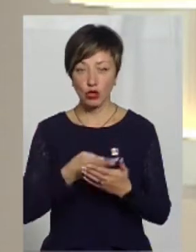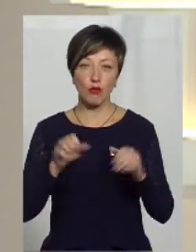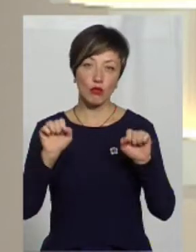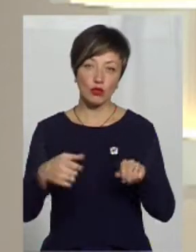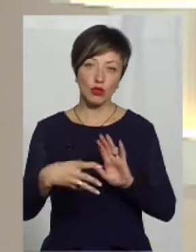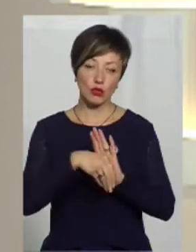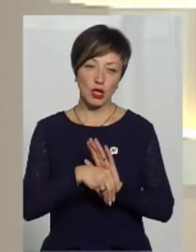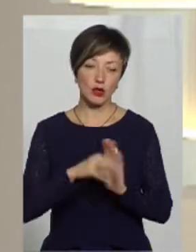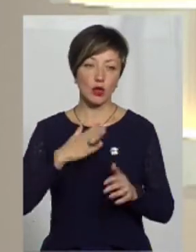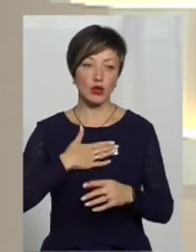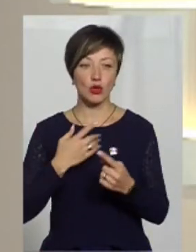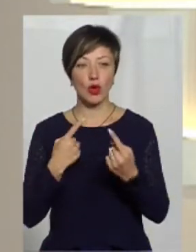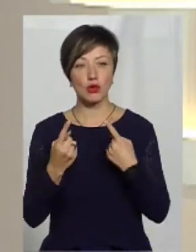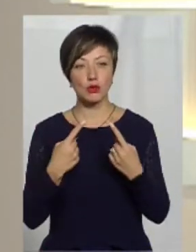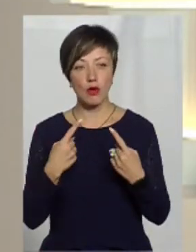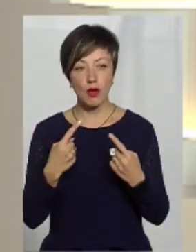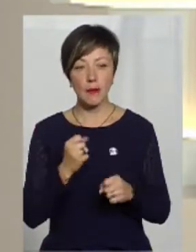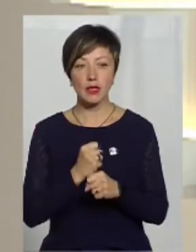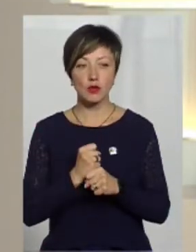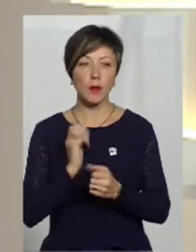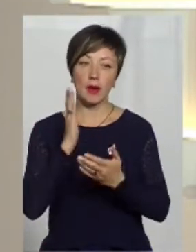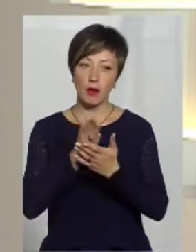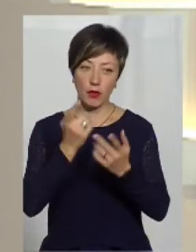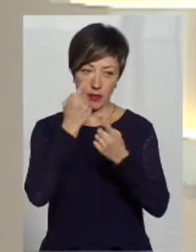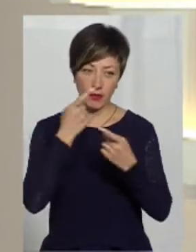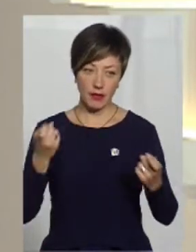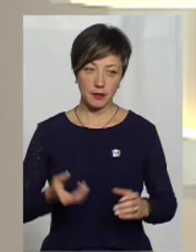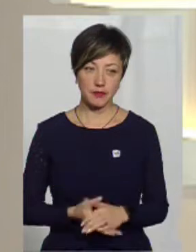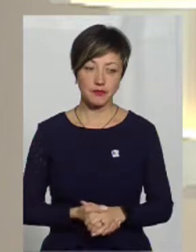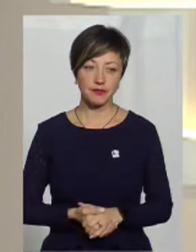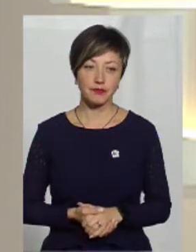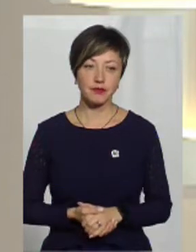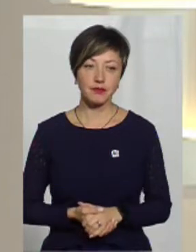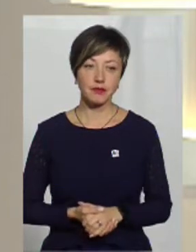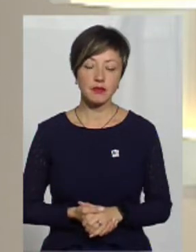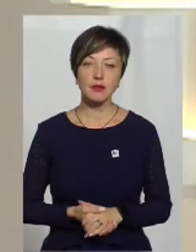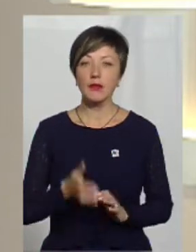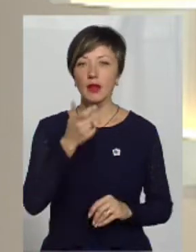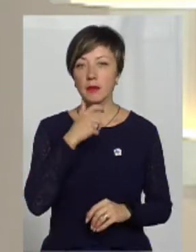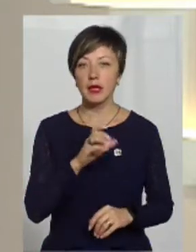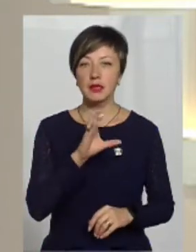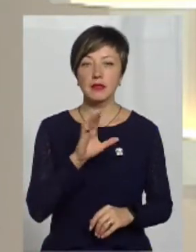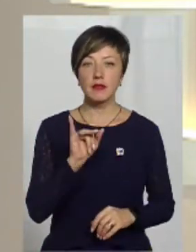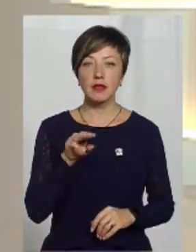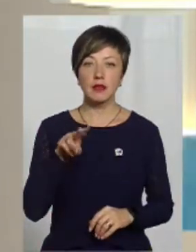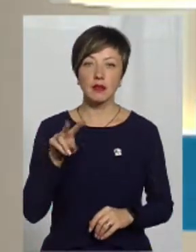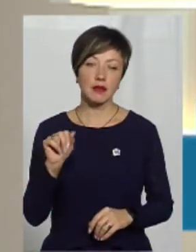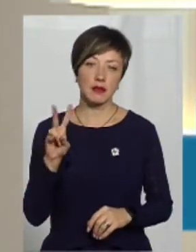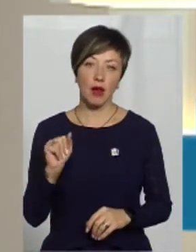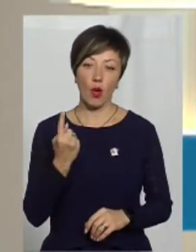можете долучатися до нашої розмови. Ми працюємо для вас наживо. Пані Світлано, одна амбулаторія